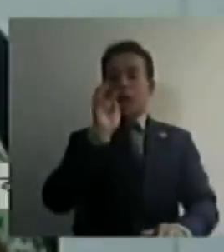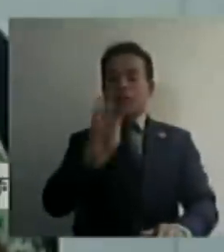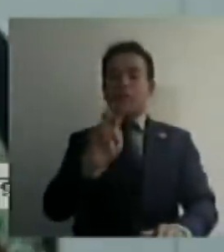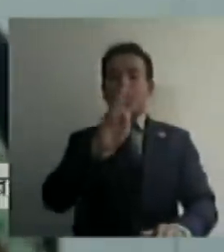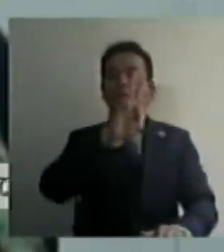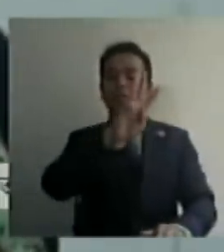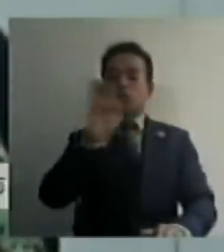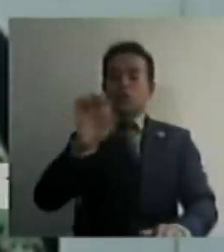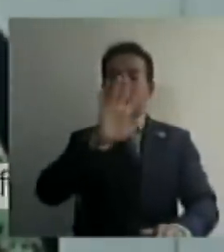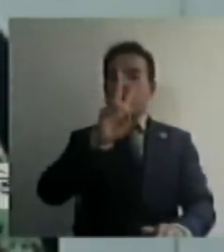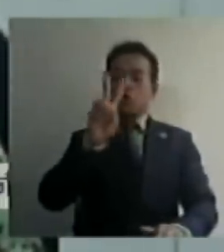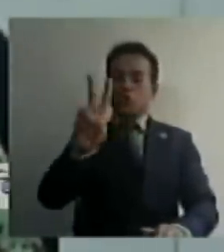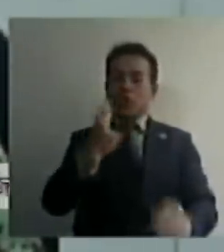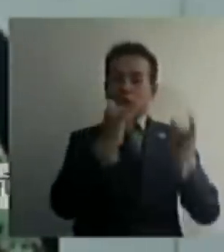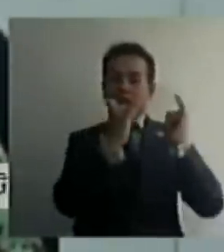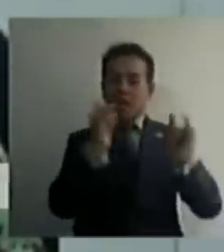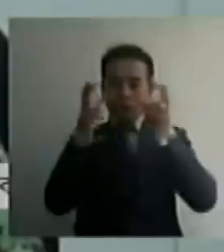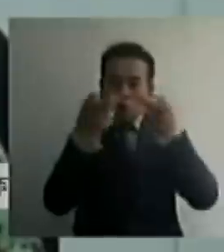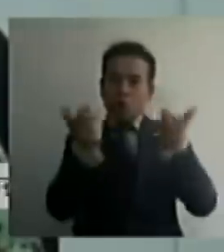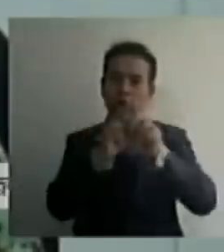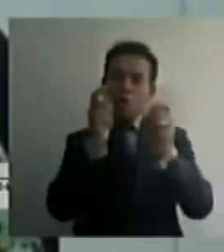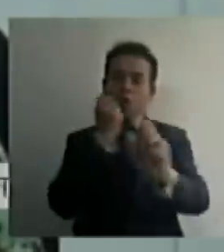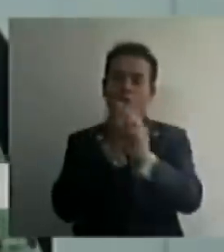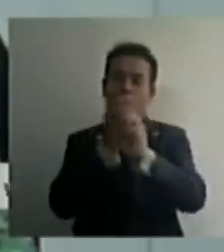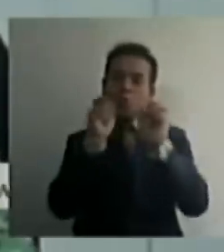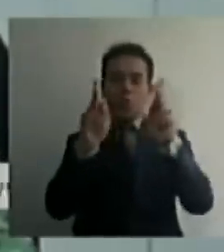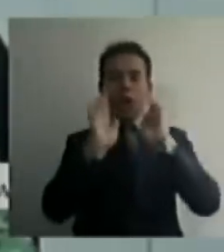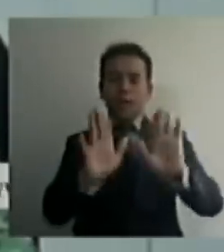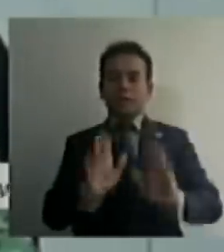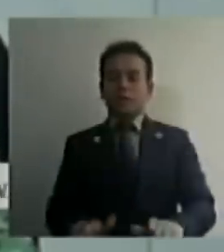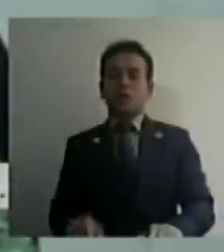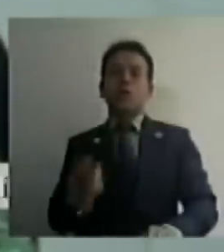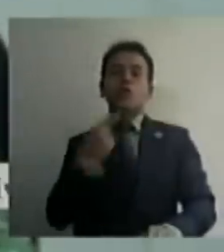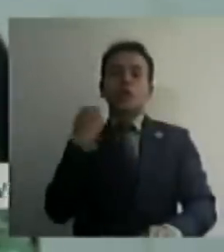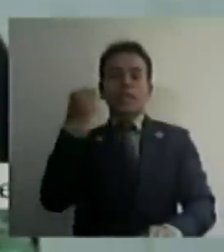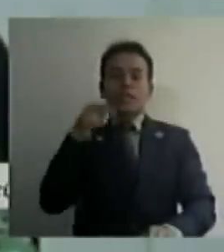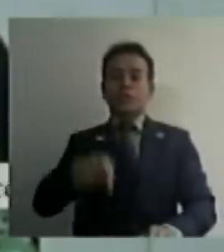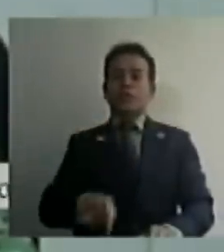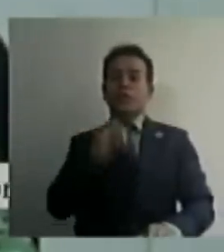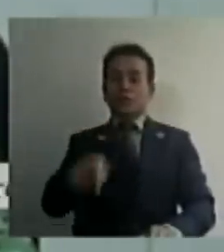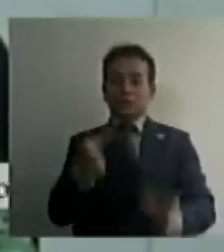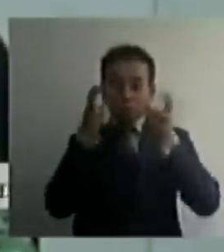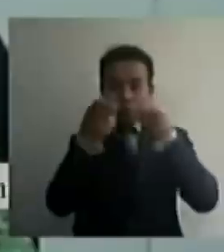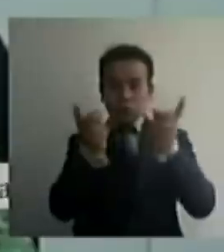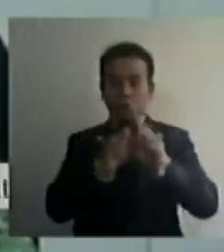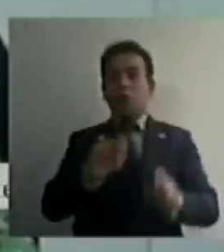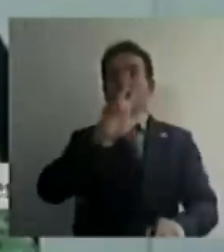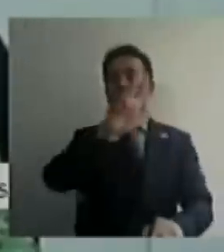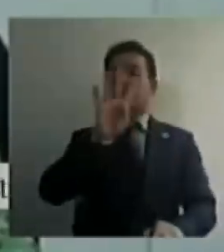গত ২৪ ঘন্টা আইসোলেশনে রাখা হয়েছে ৮৪ জনকে এবং বর্তমানে মোট আইসোলেশনে আছে ২৯৯